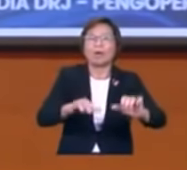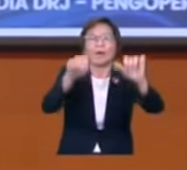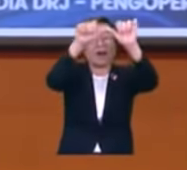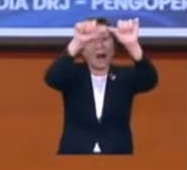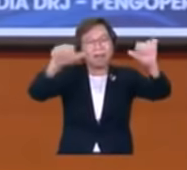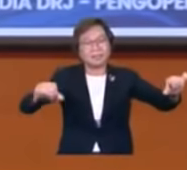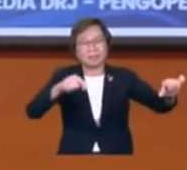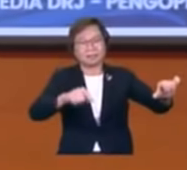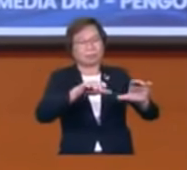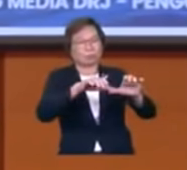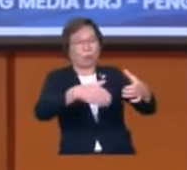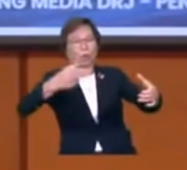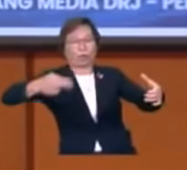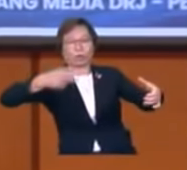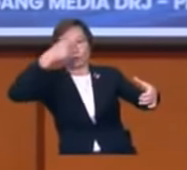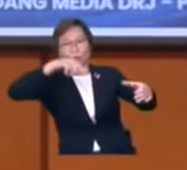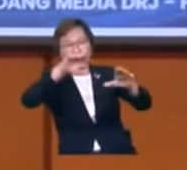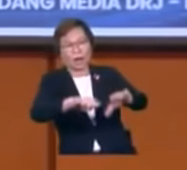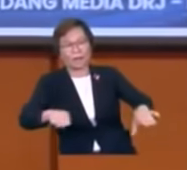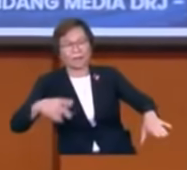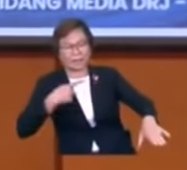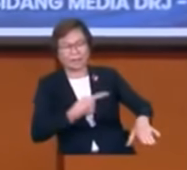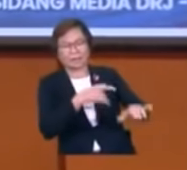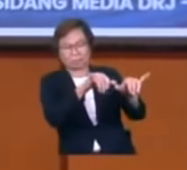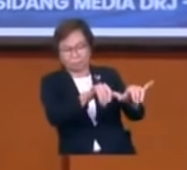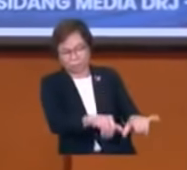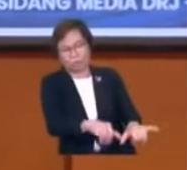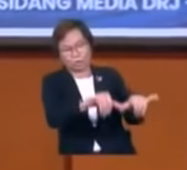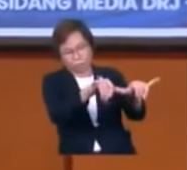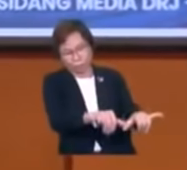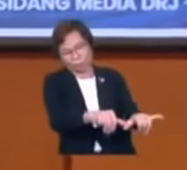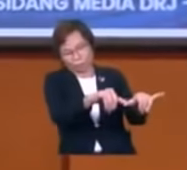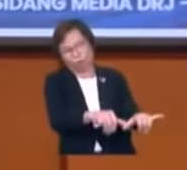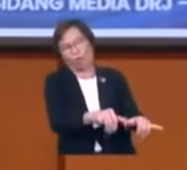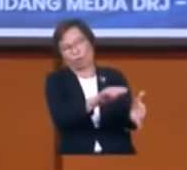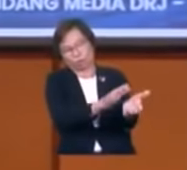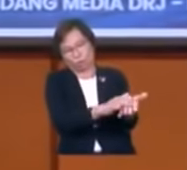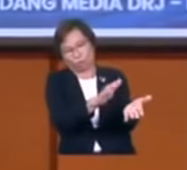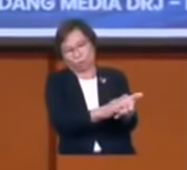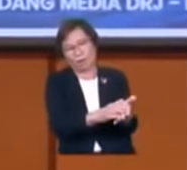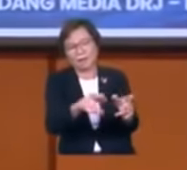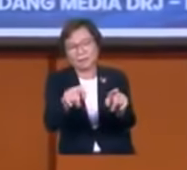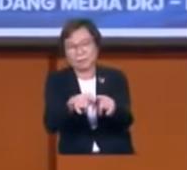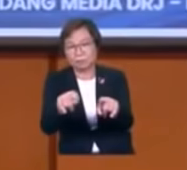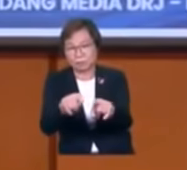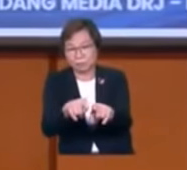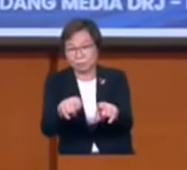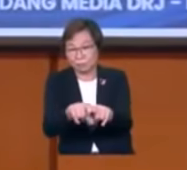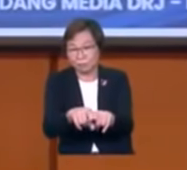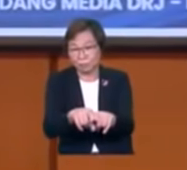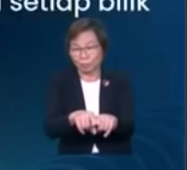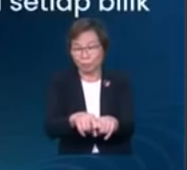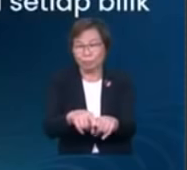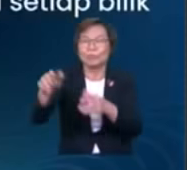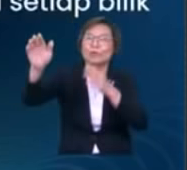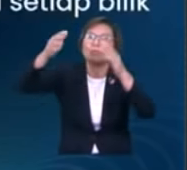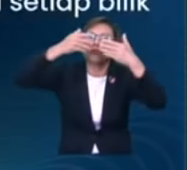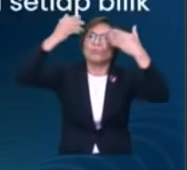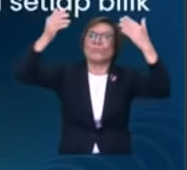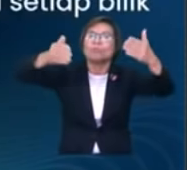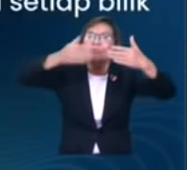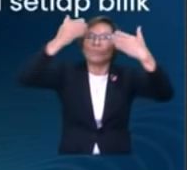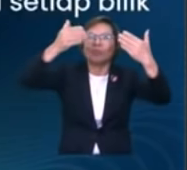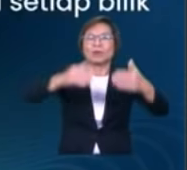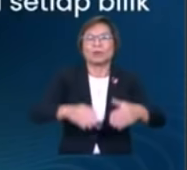gelembung selamat untuk anak-anak kita terus berada di sekolah Begitu juga dengan pengudaraan